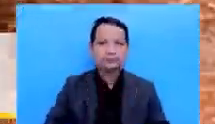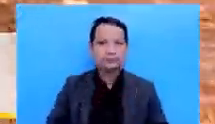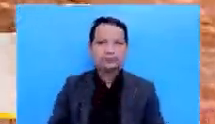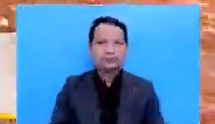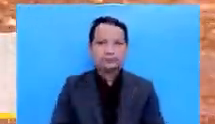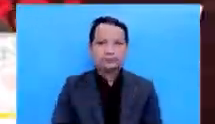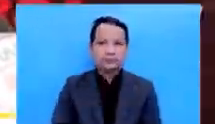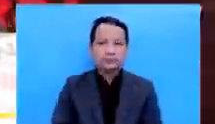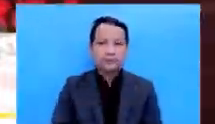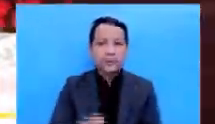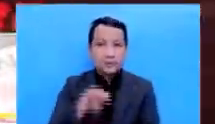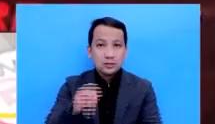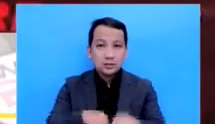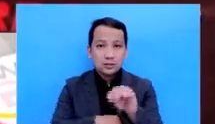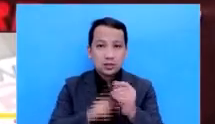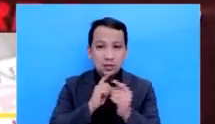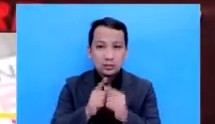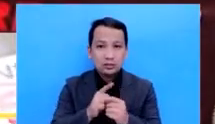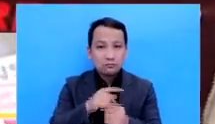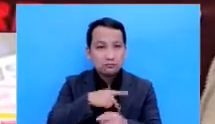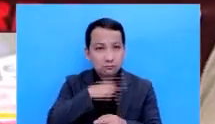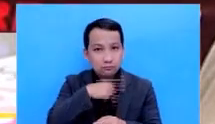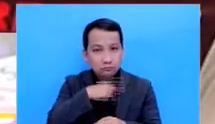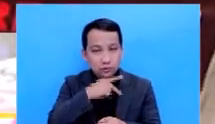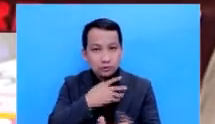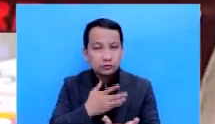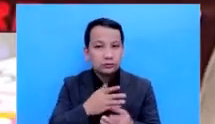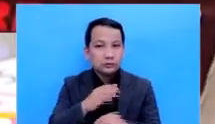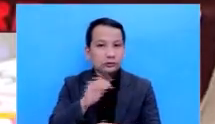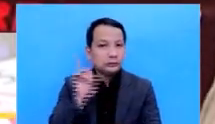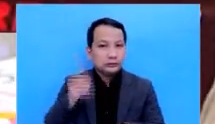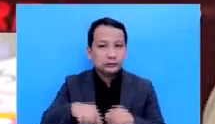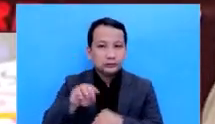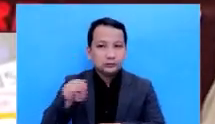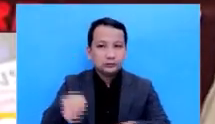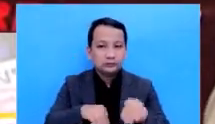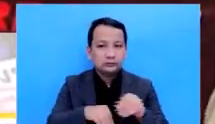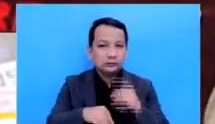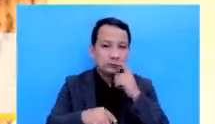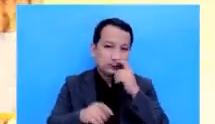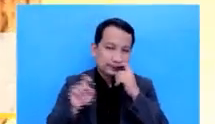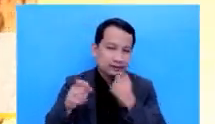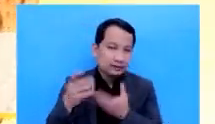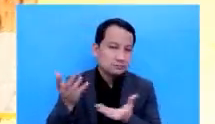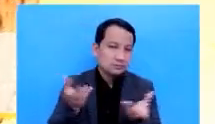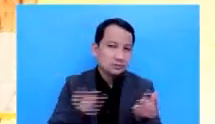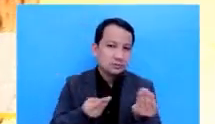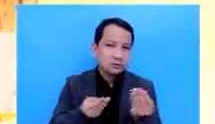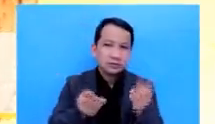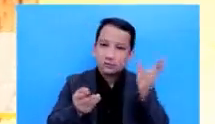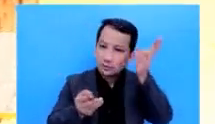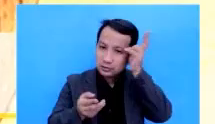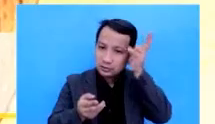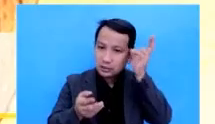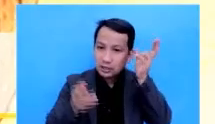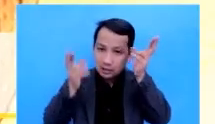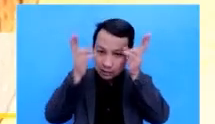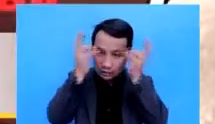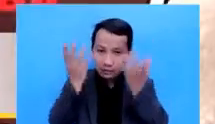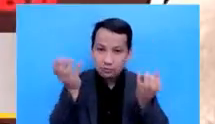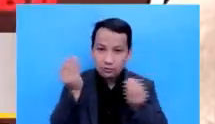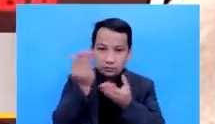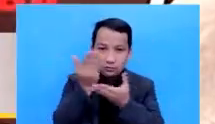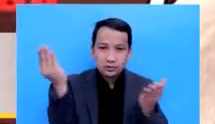meat ng baboy, yung pork. No? May niche market ang rabbit. So gusto namin